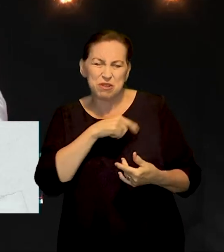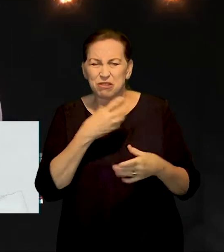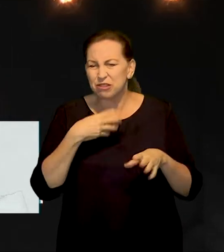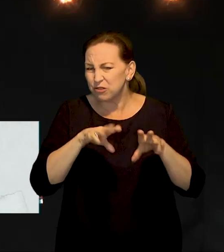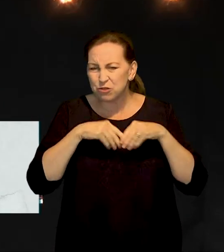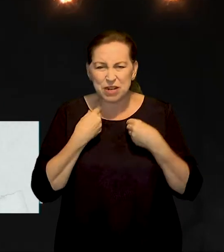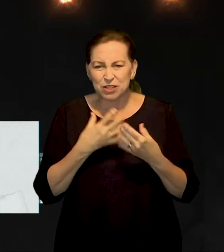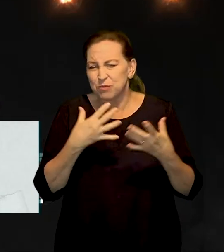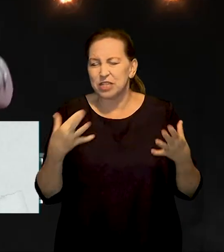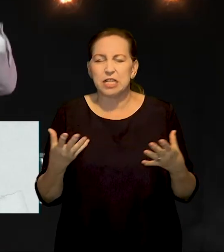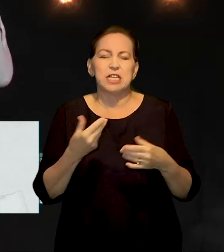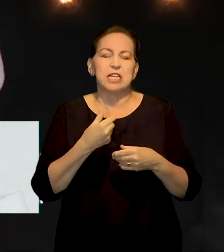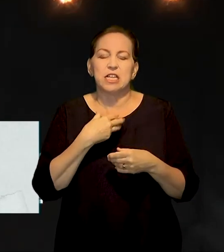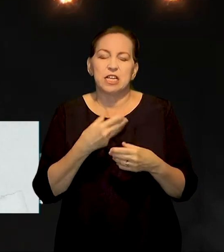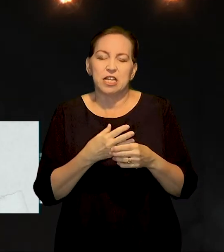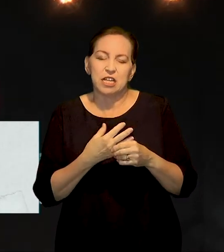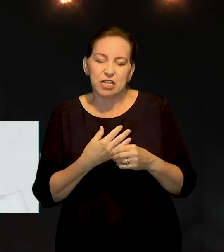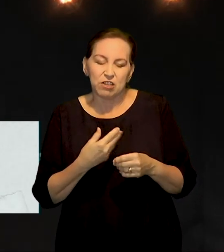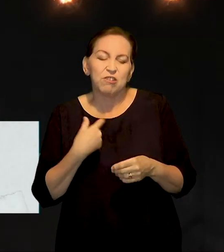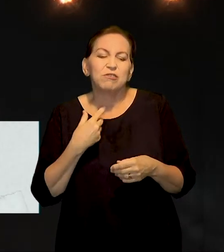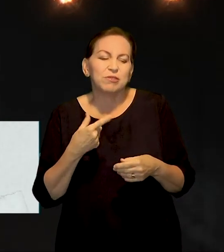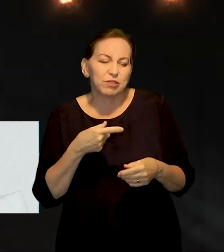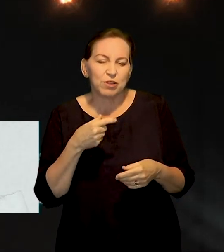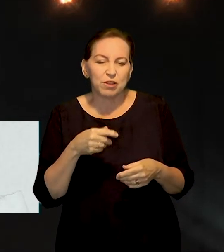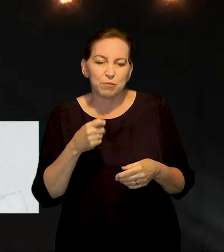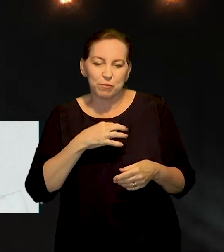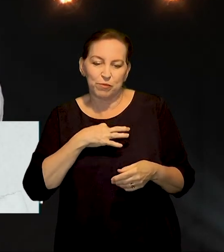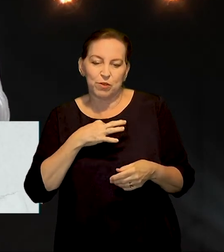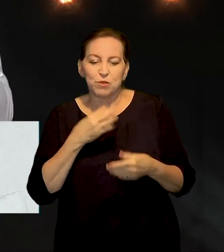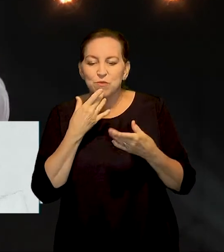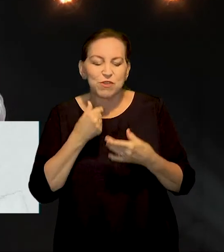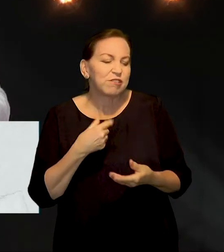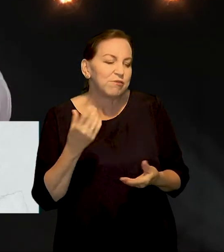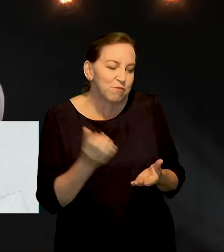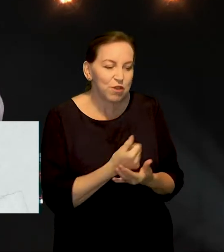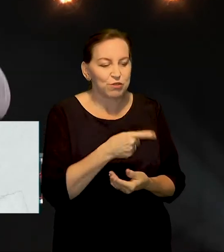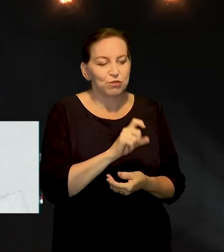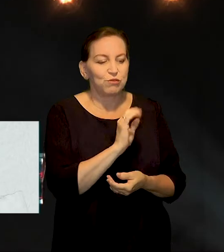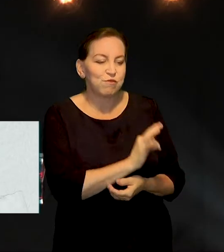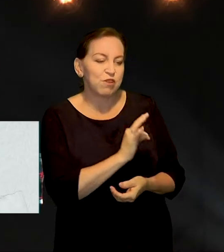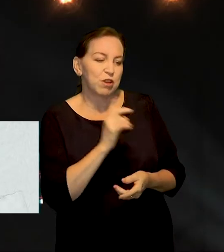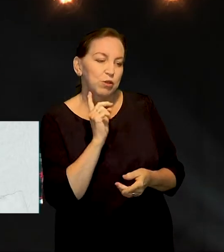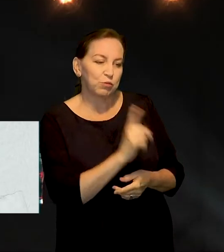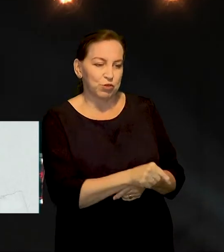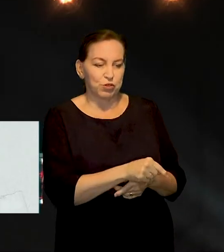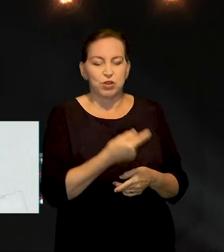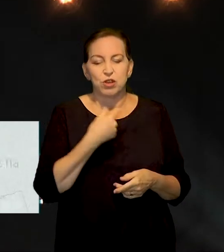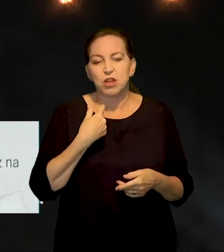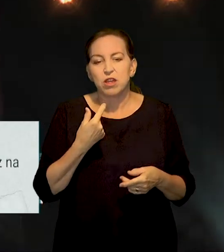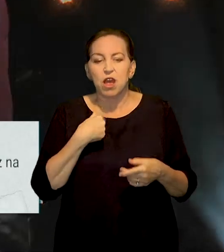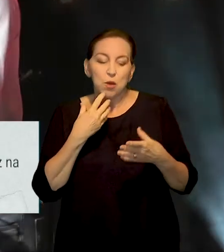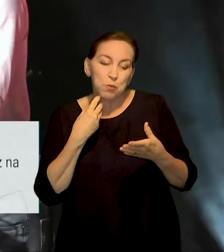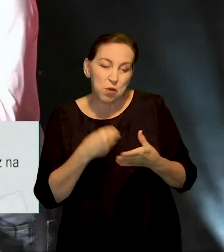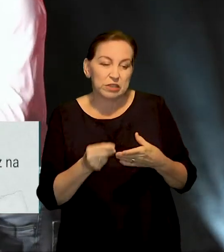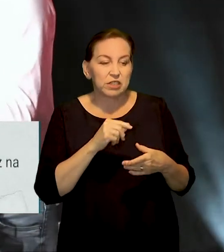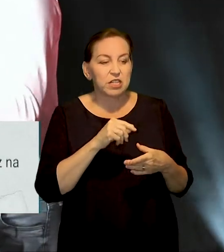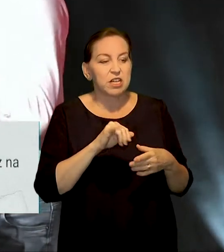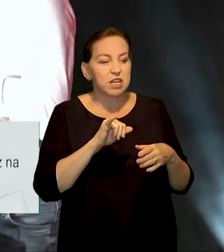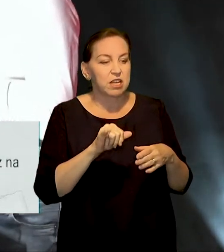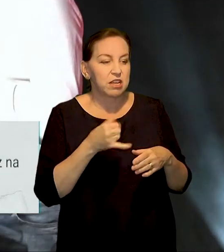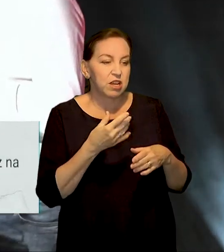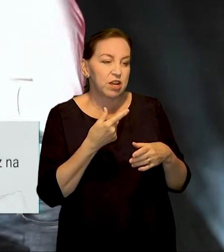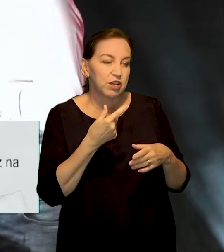dostaniesz denara? Bierz co twoje i idź. Chcę bowiem temu ostatniemu zapłacić tak, jak i tobie. Czy nie